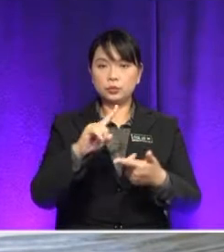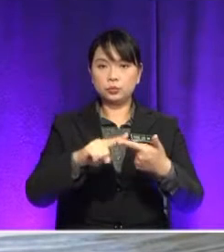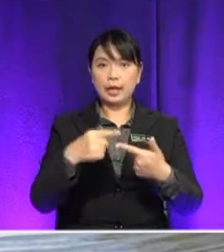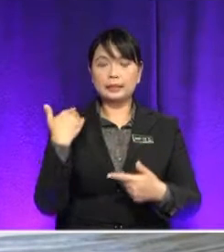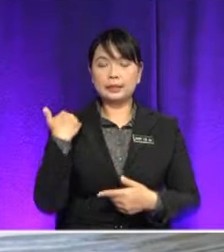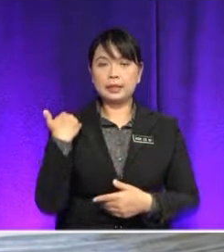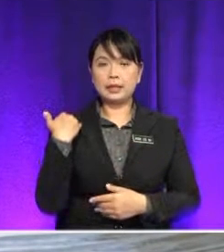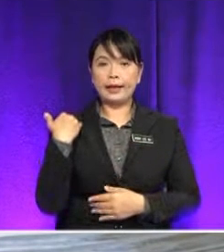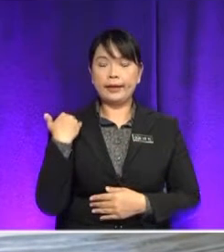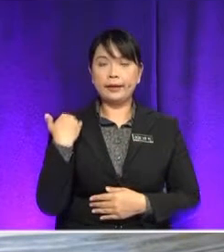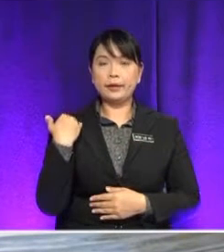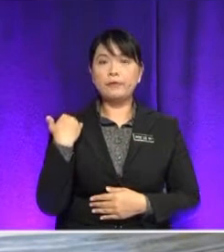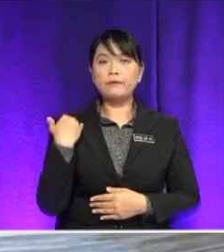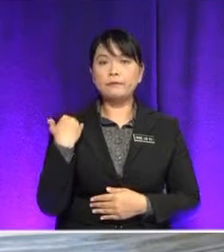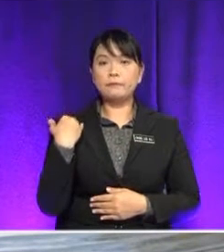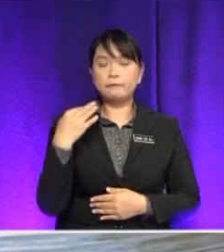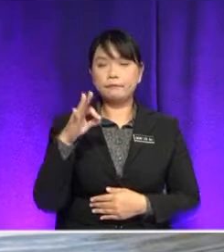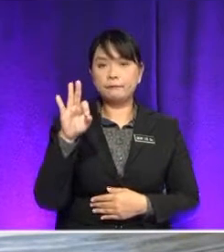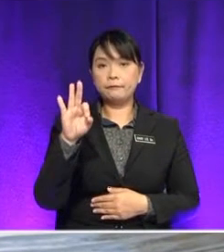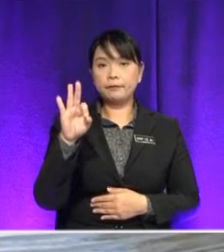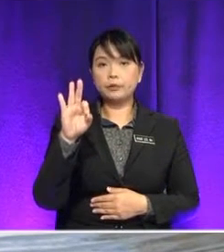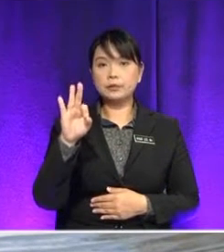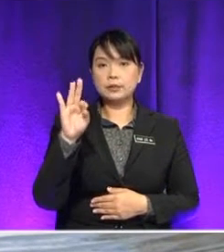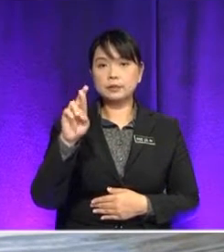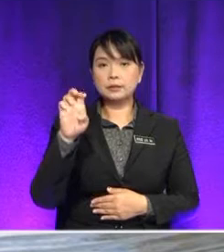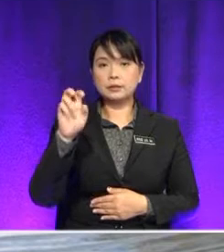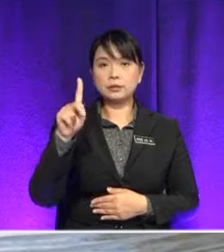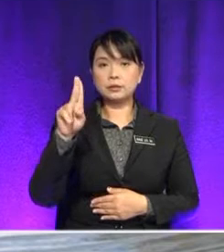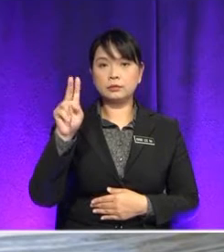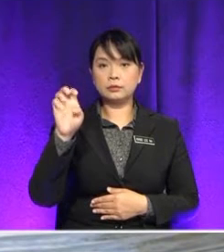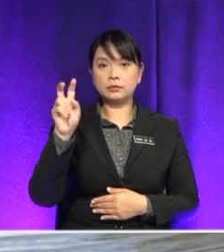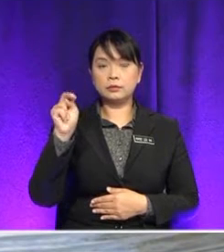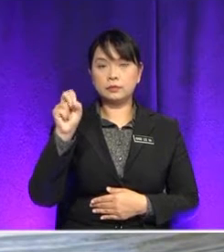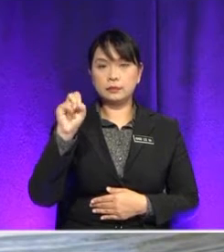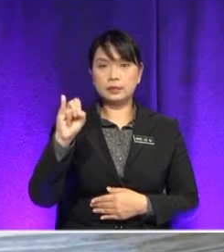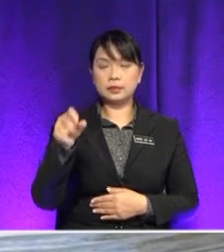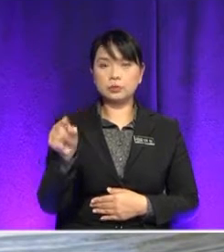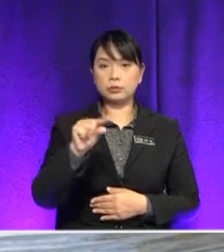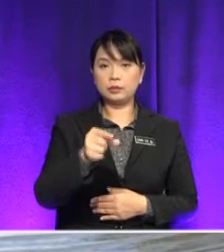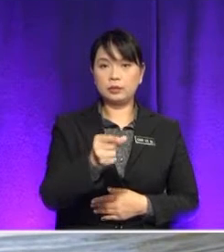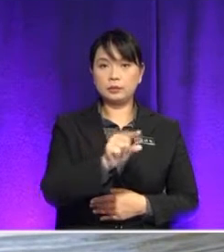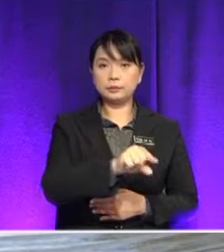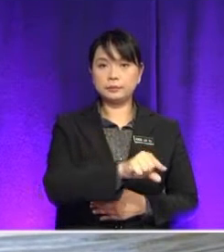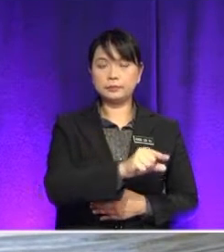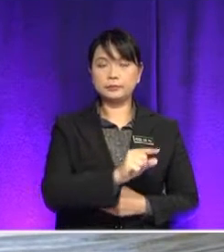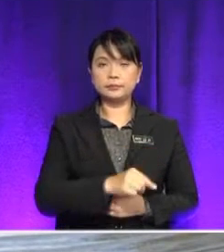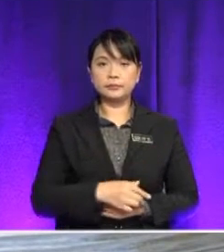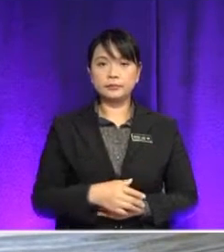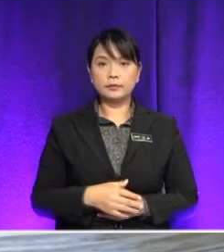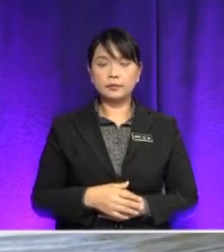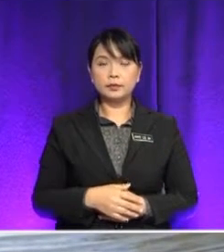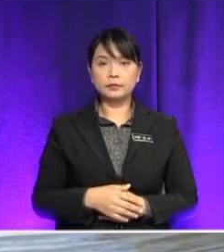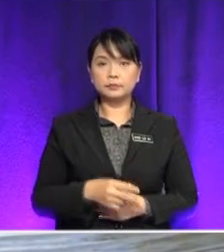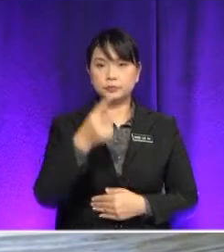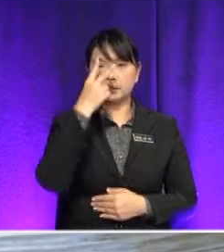tengok perbedaan Disini dari kiri ke kanan dada anak panah diatma betul ane panjang gelombang dibekukan Yaitu dapat Di Radio Gombloh micro